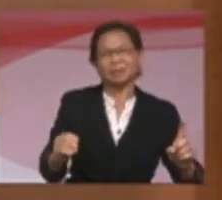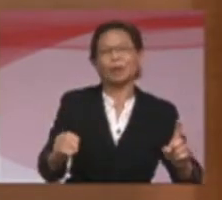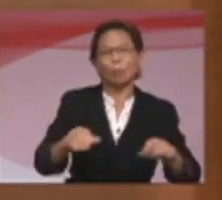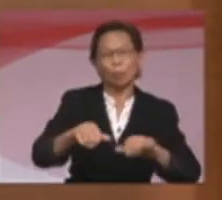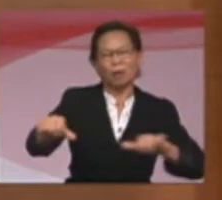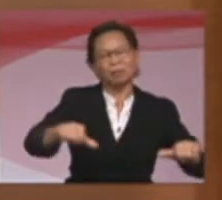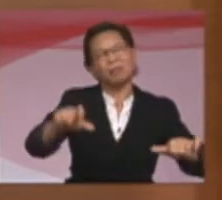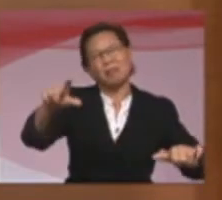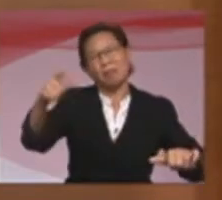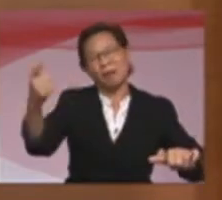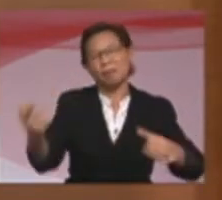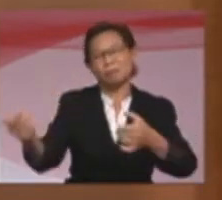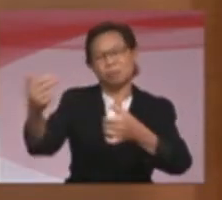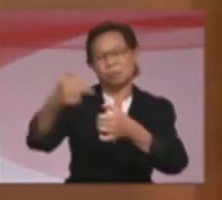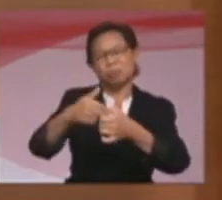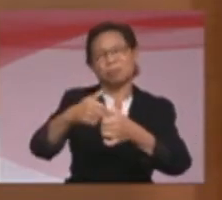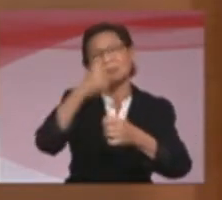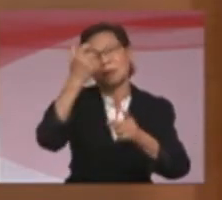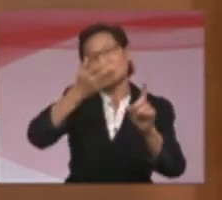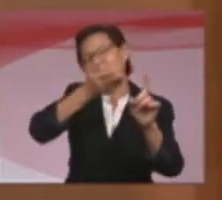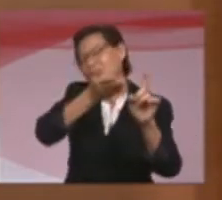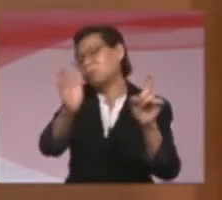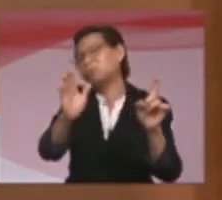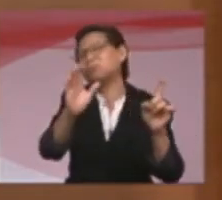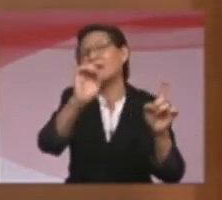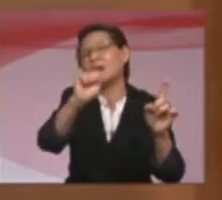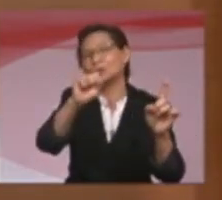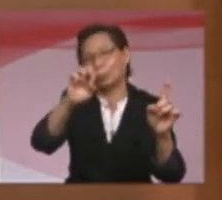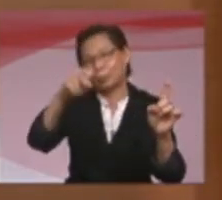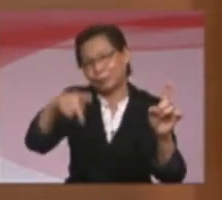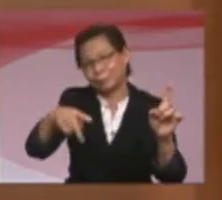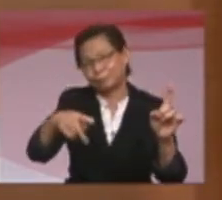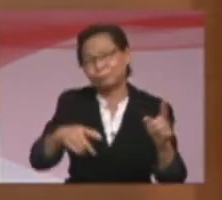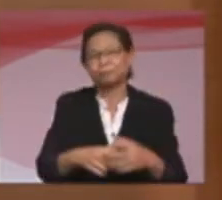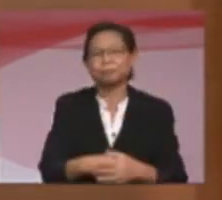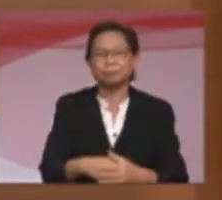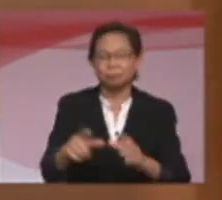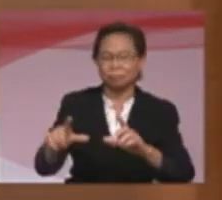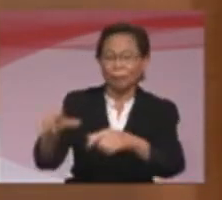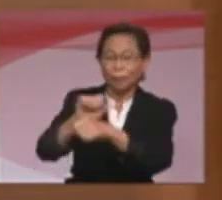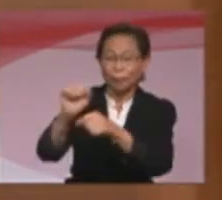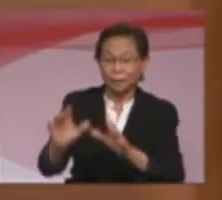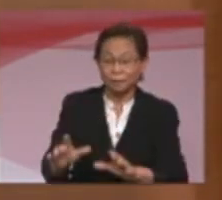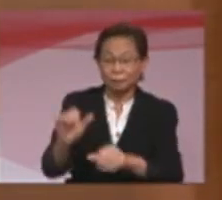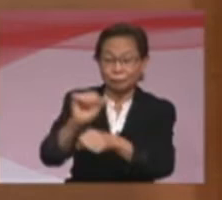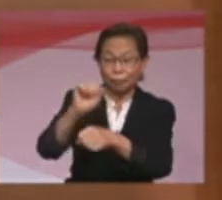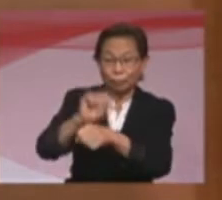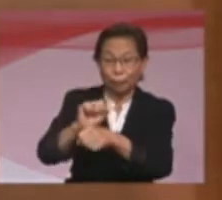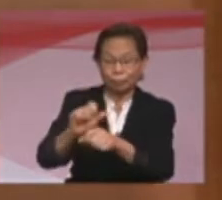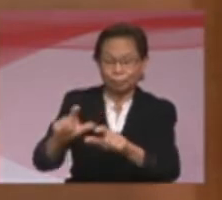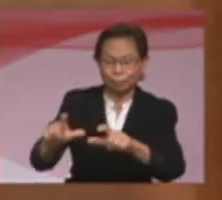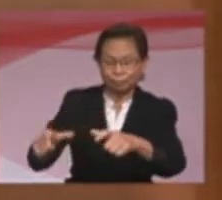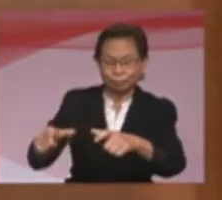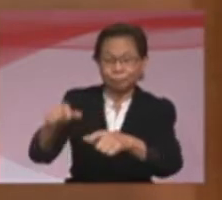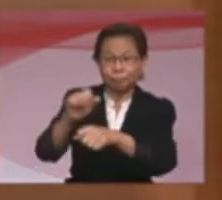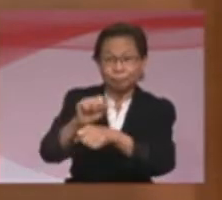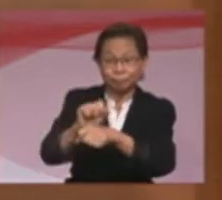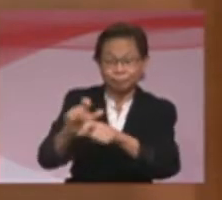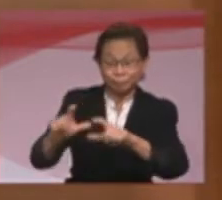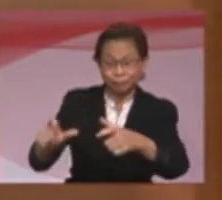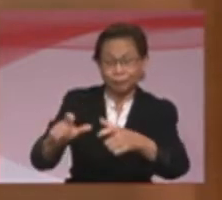aktiviti-aktiviti lain yang melanggar SOP. Task Force Operasi Pematuhan